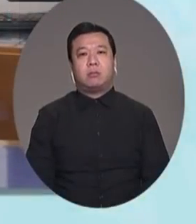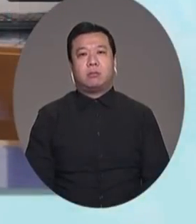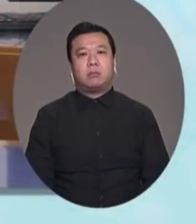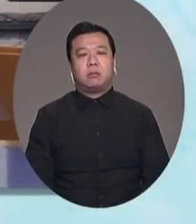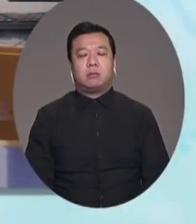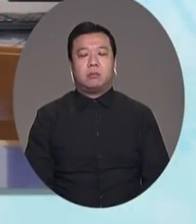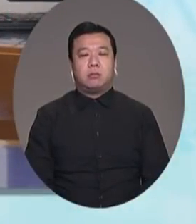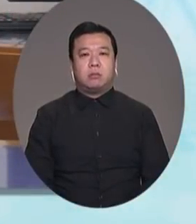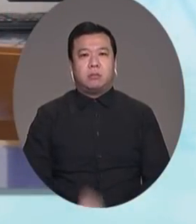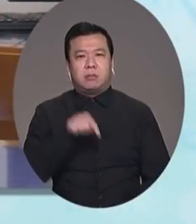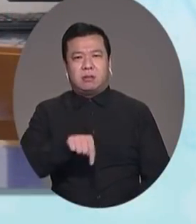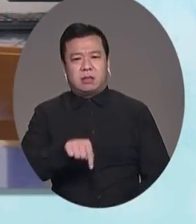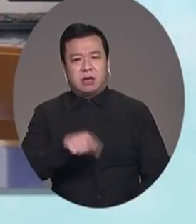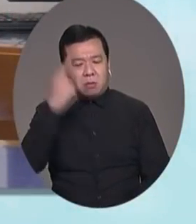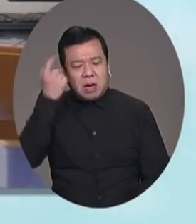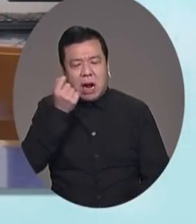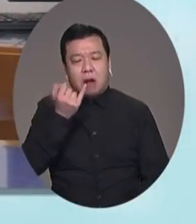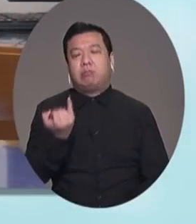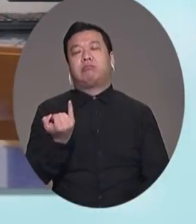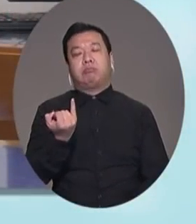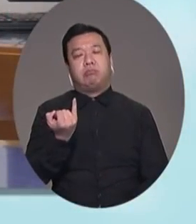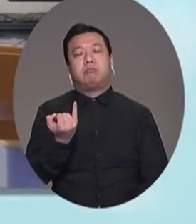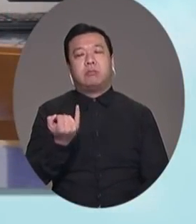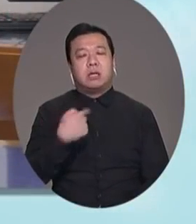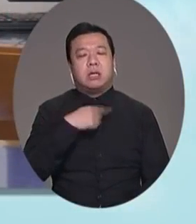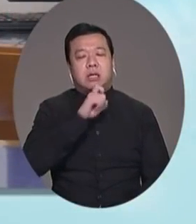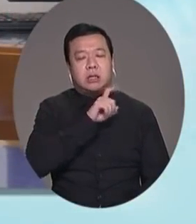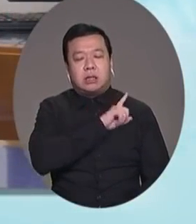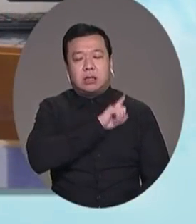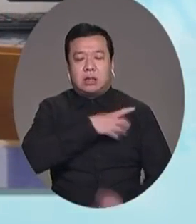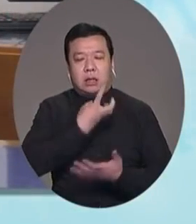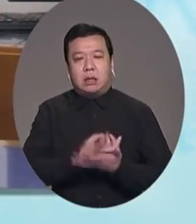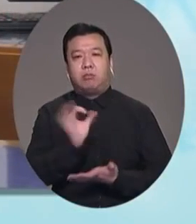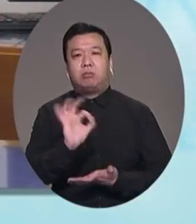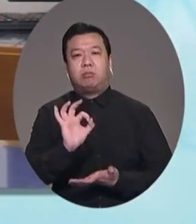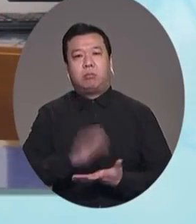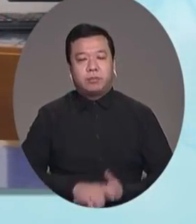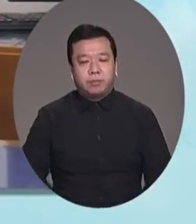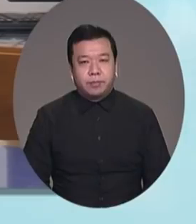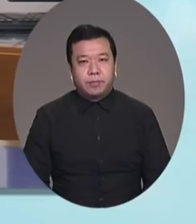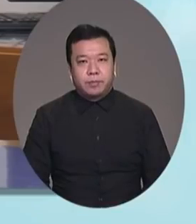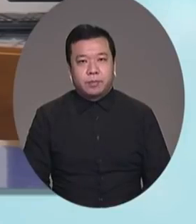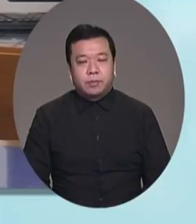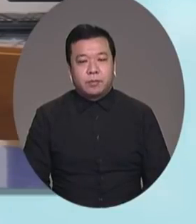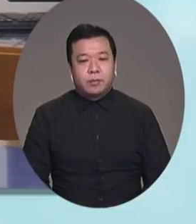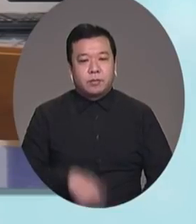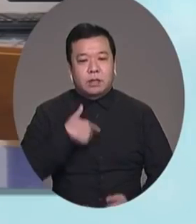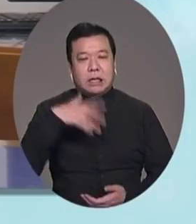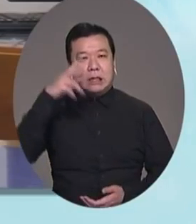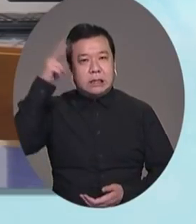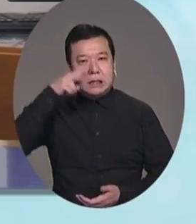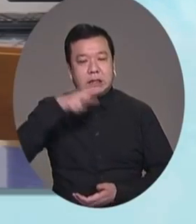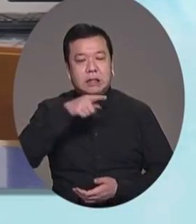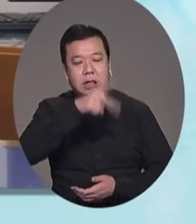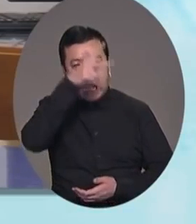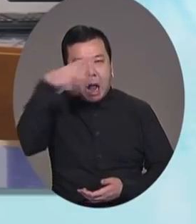是很不夠敏感度，是有一些疏忽。这个亦都是即是我一向时常